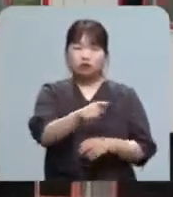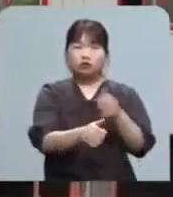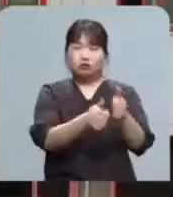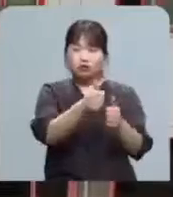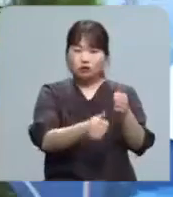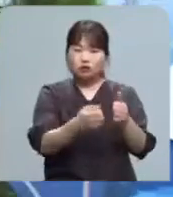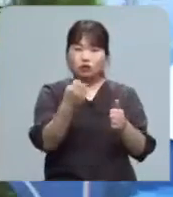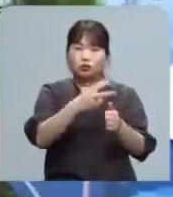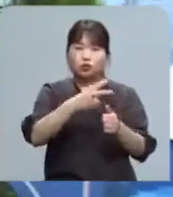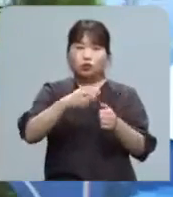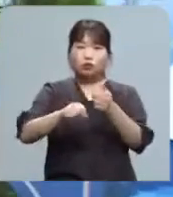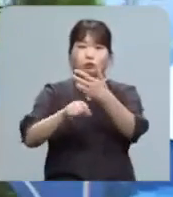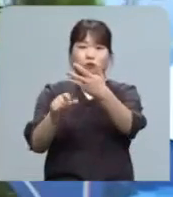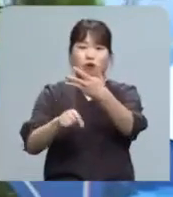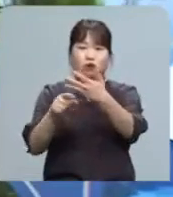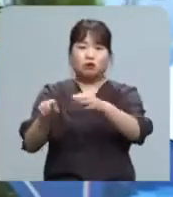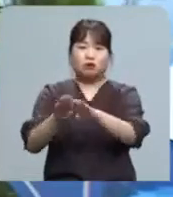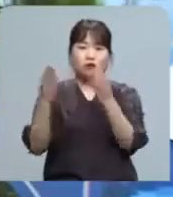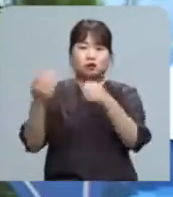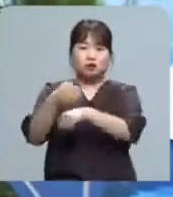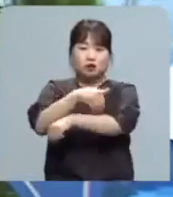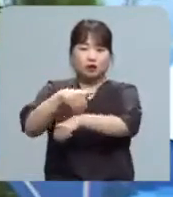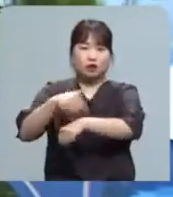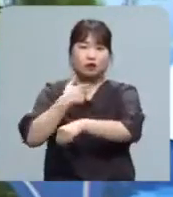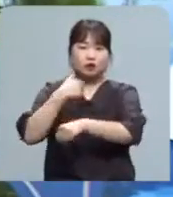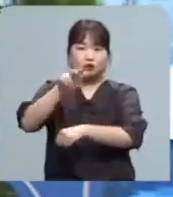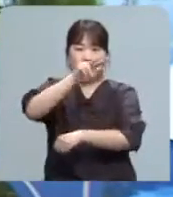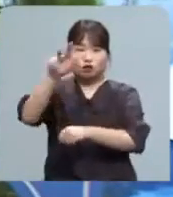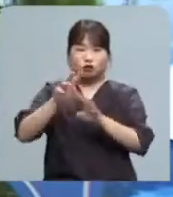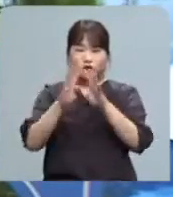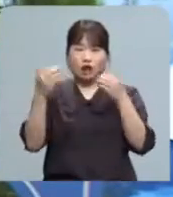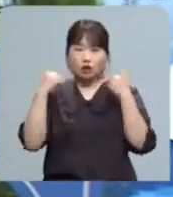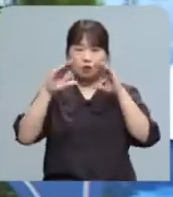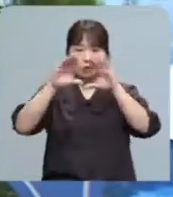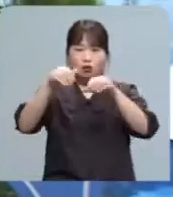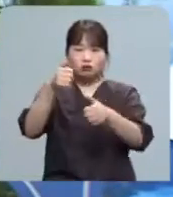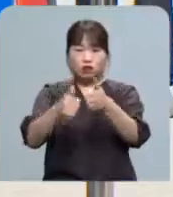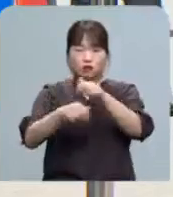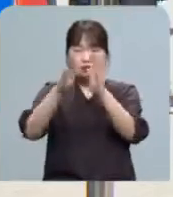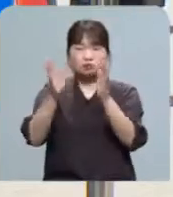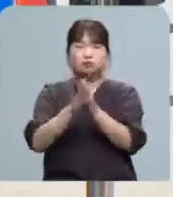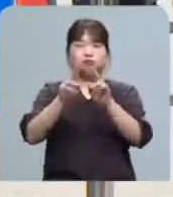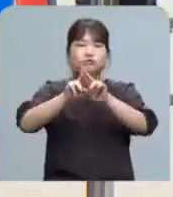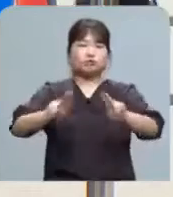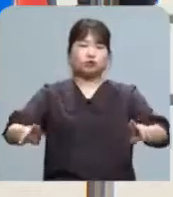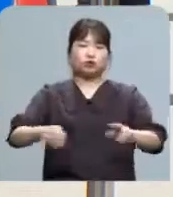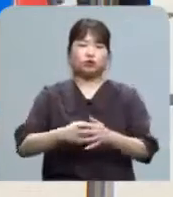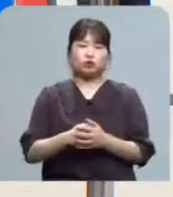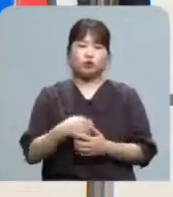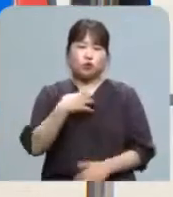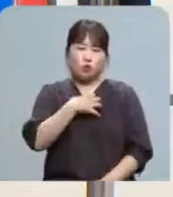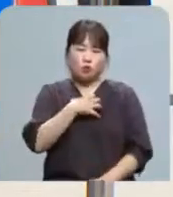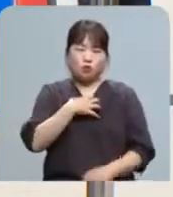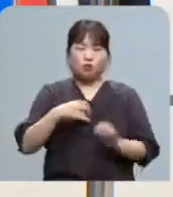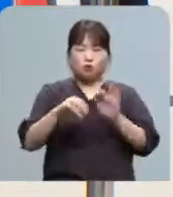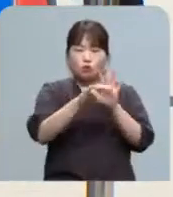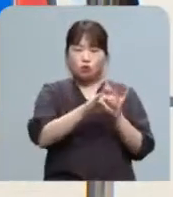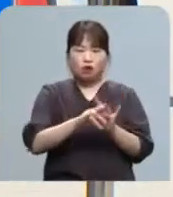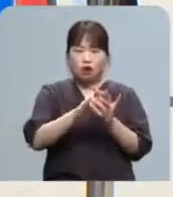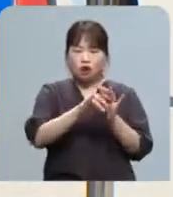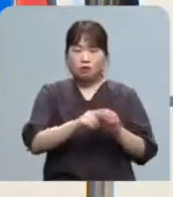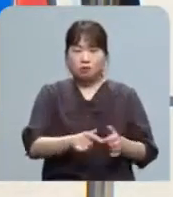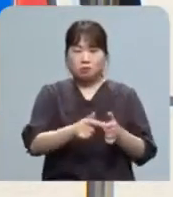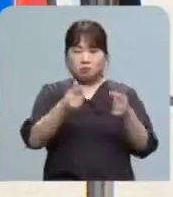물로 다음달 개최 예정이던 전국 대학 배구 대회 도 취소하기로 했습니다 우려했던 코라 1구 확산 3가